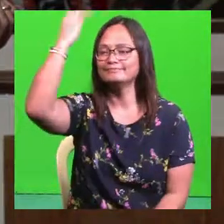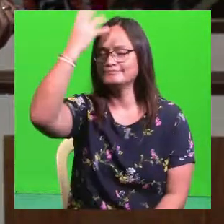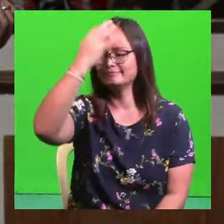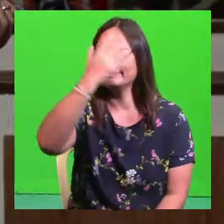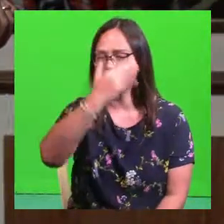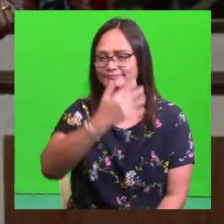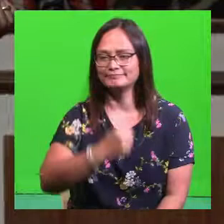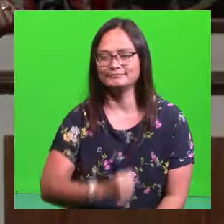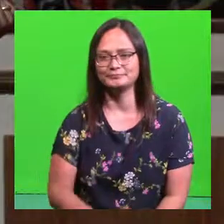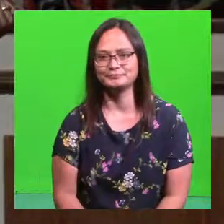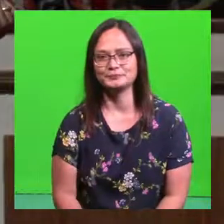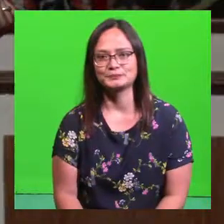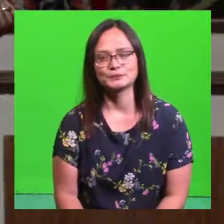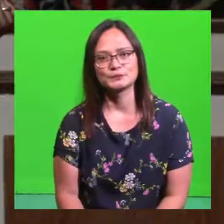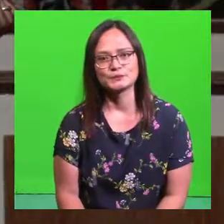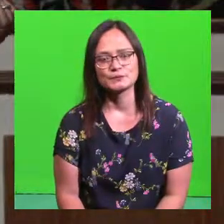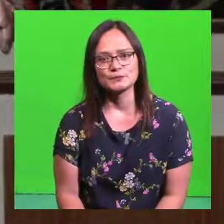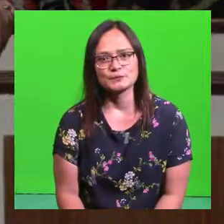yan sa